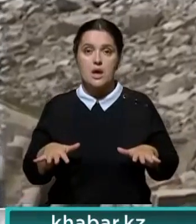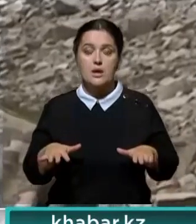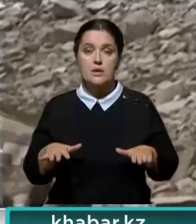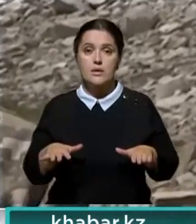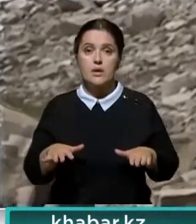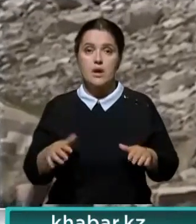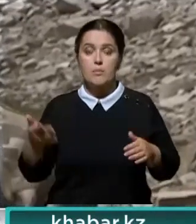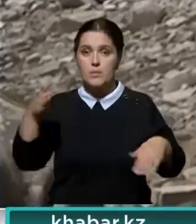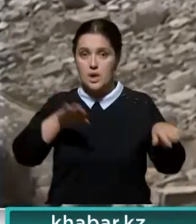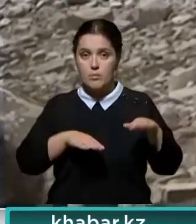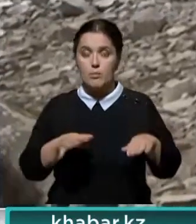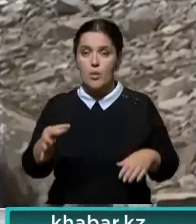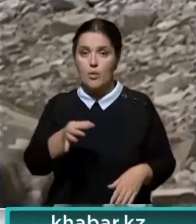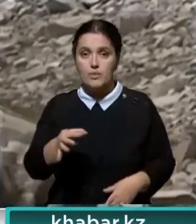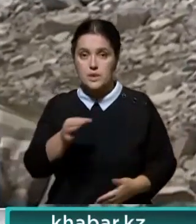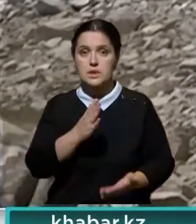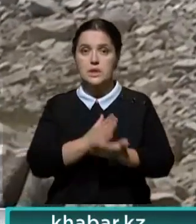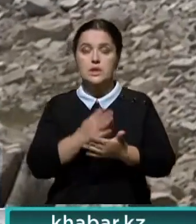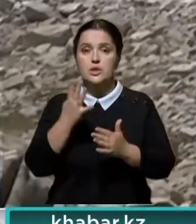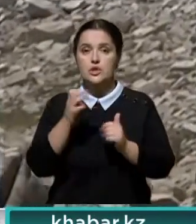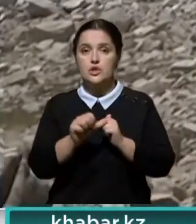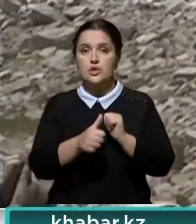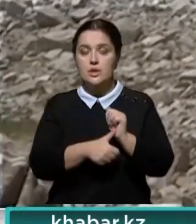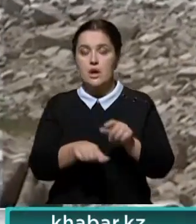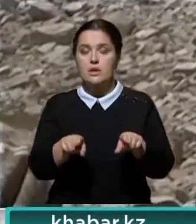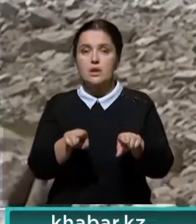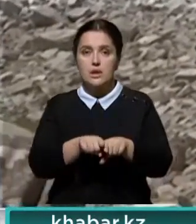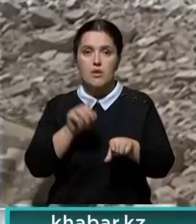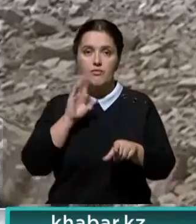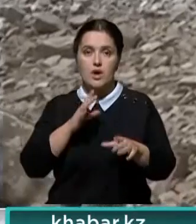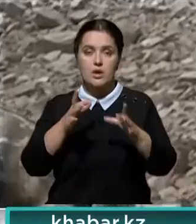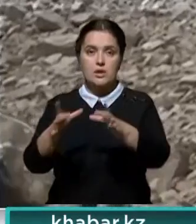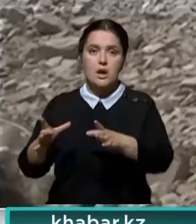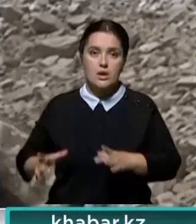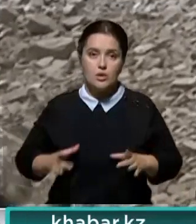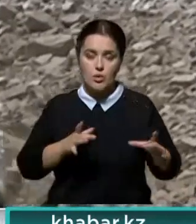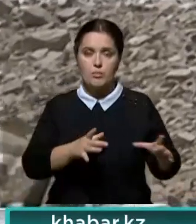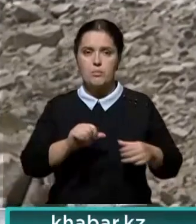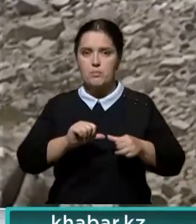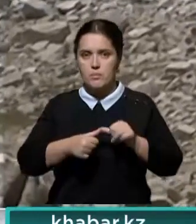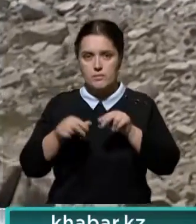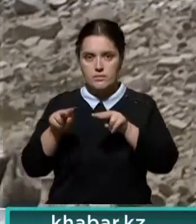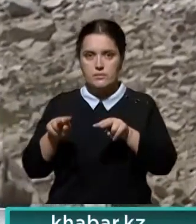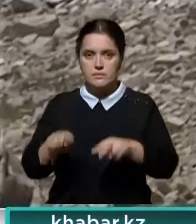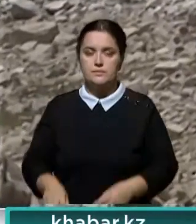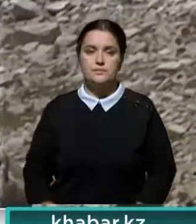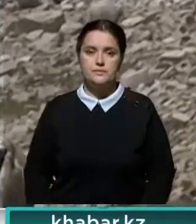расположенных в предгорье. По области насчитывается 416 таких водоемов. Все они находятся под постоянным наблюдением.